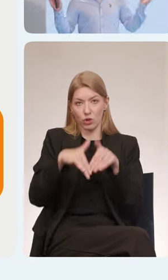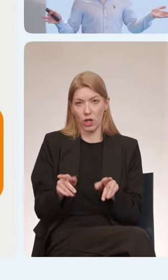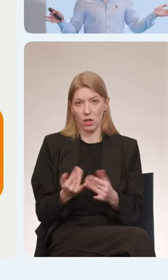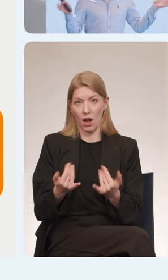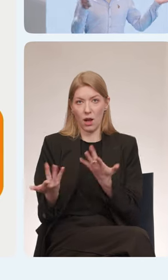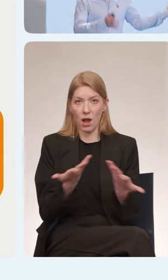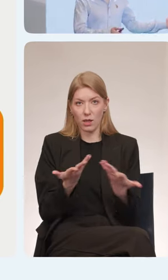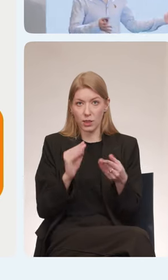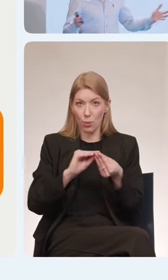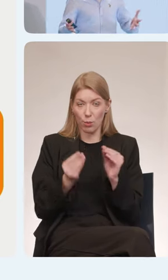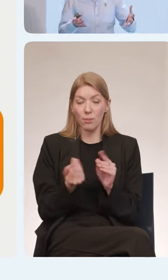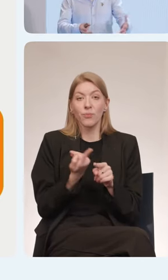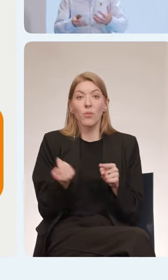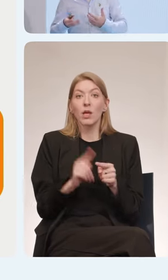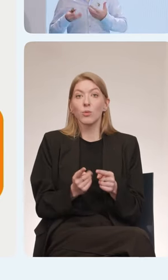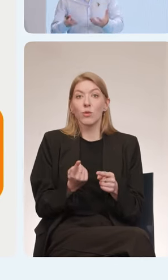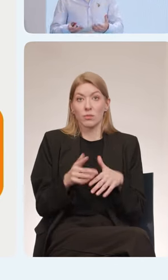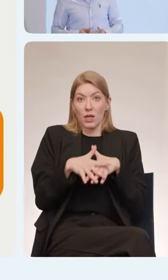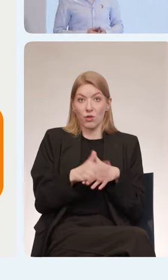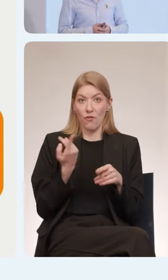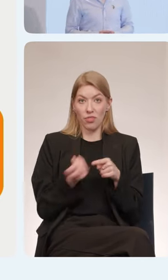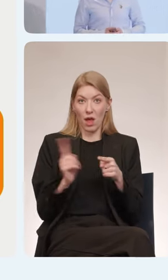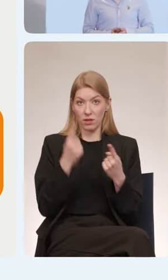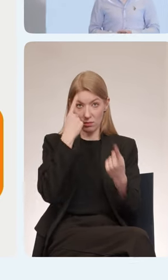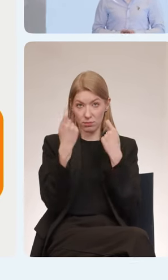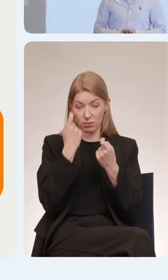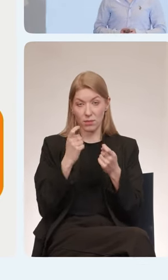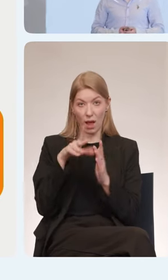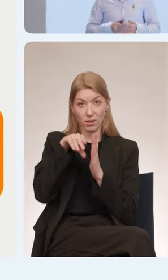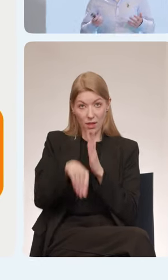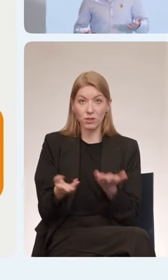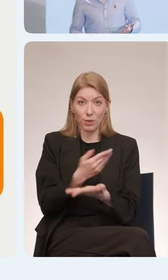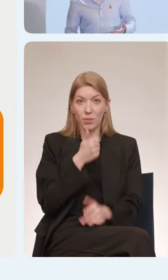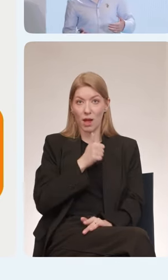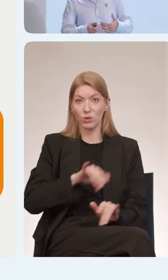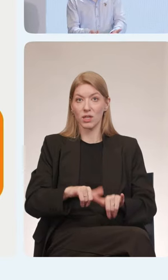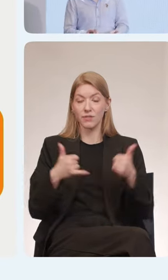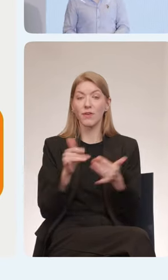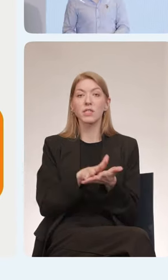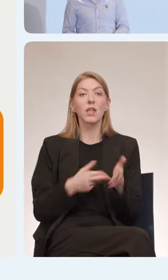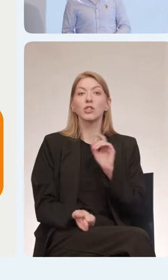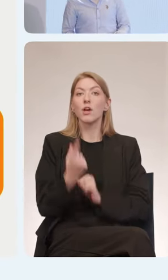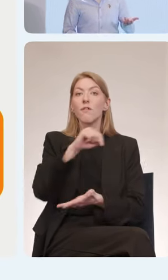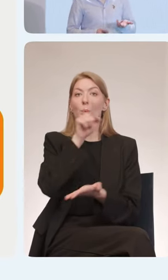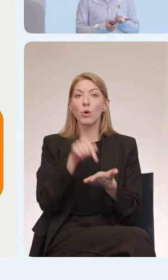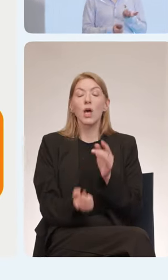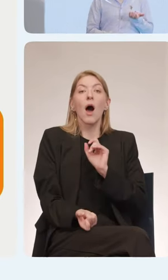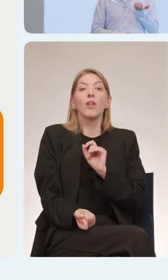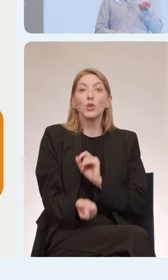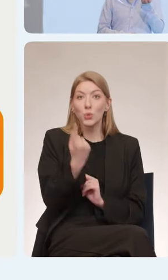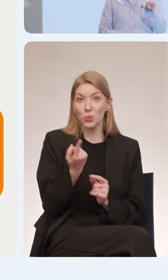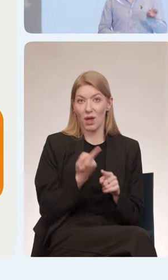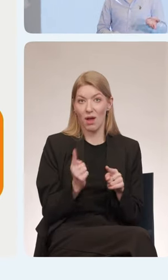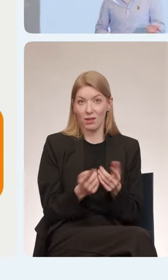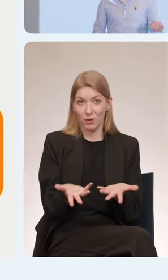Вот, поэтому вот на этом контенте, собственно, мы и стараемся развиваться. И дальше, собственно, возникает вопрос, откуда его получать? Но есть по